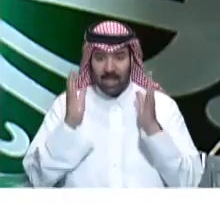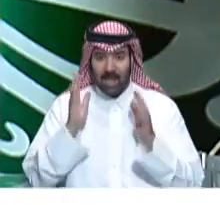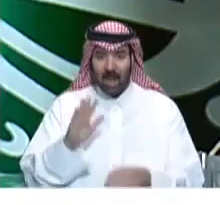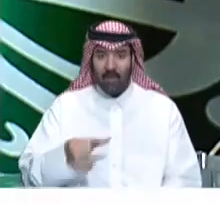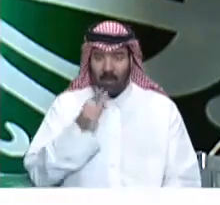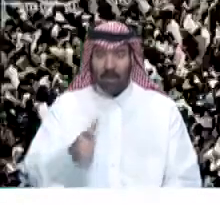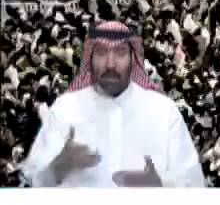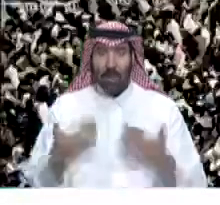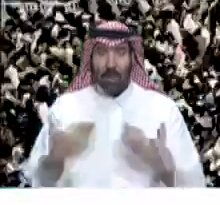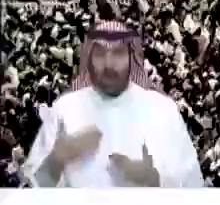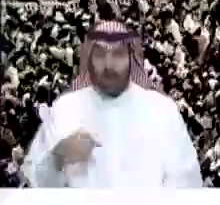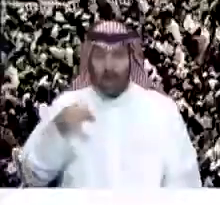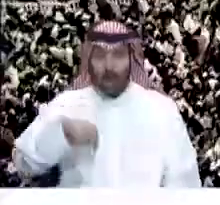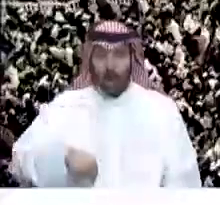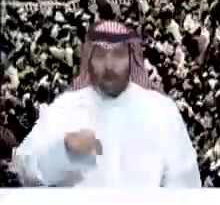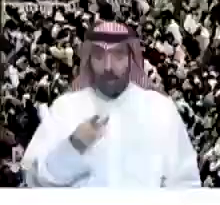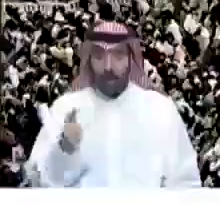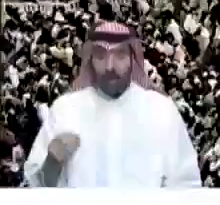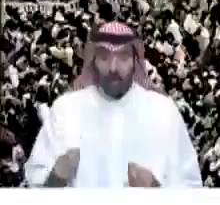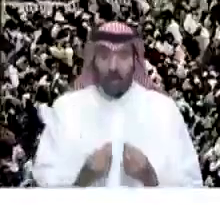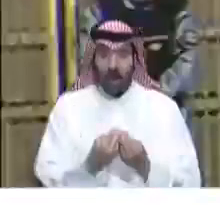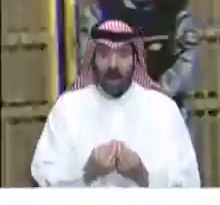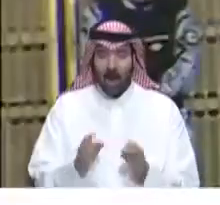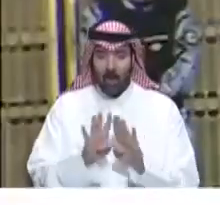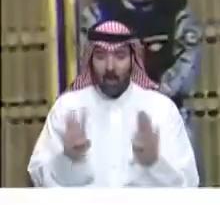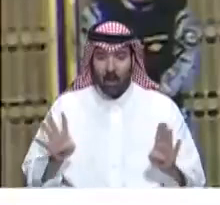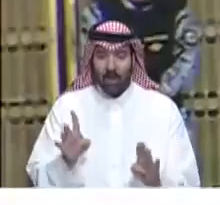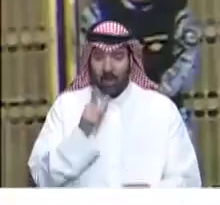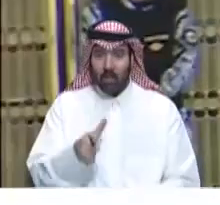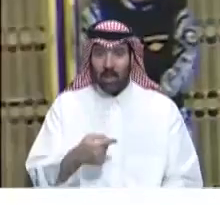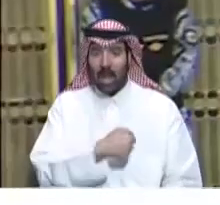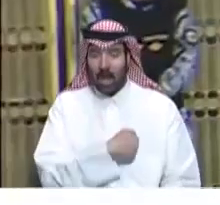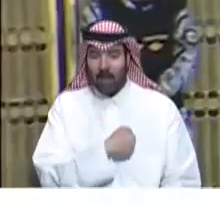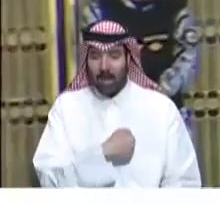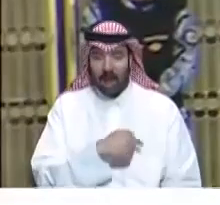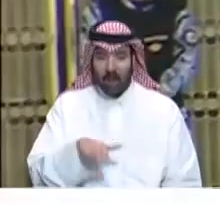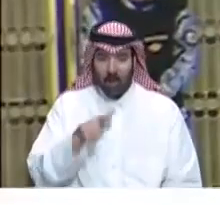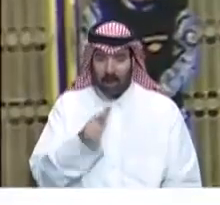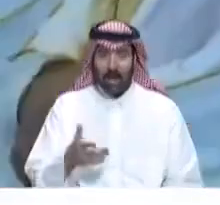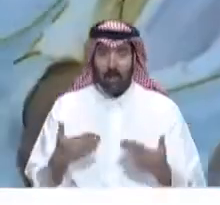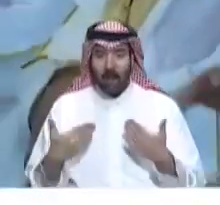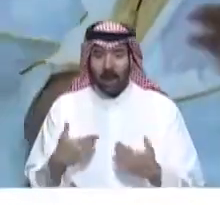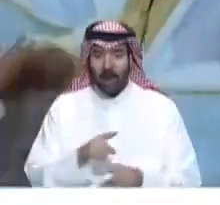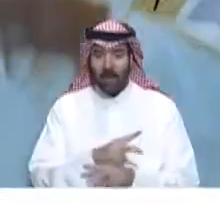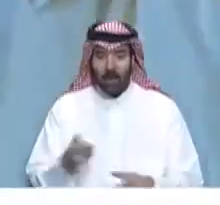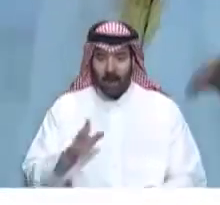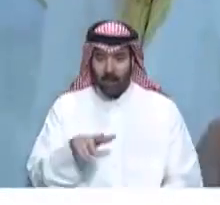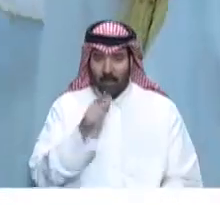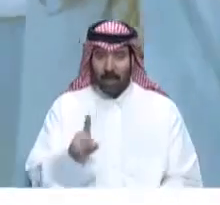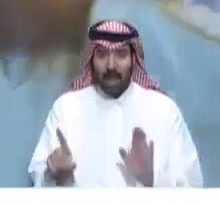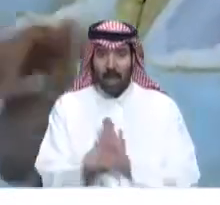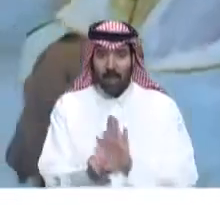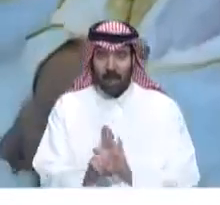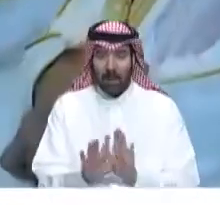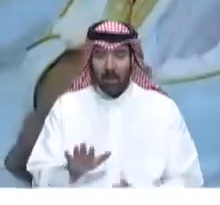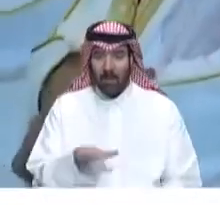في المسجد الحرام بمكة المكرمة مع جموع المصلين وسط أجواء روحانية وإيمانية، حيث أما